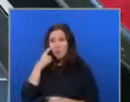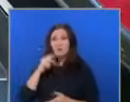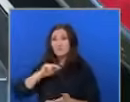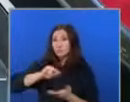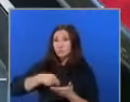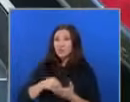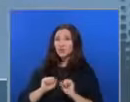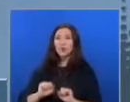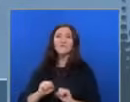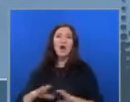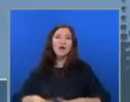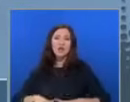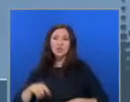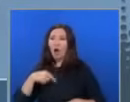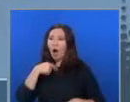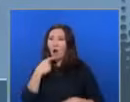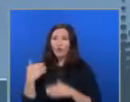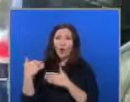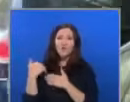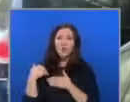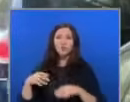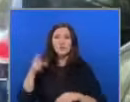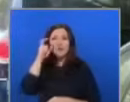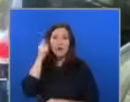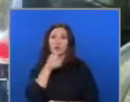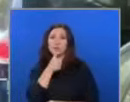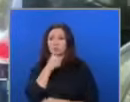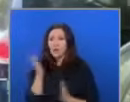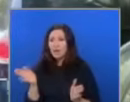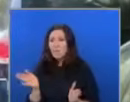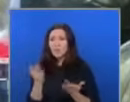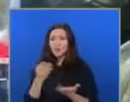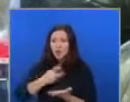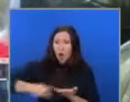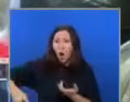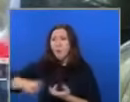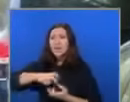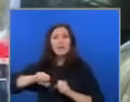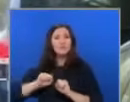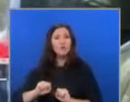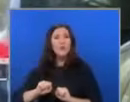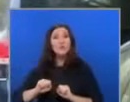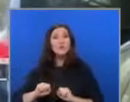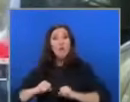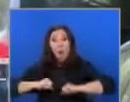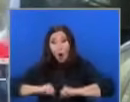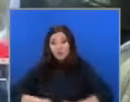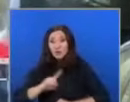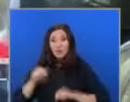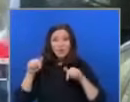сключи застраховка гражданска отговорност във Варна. От събота почнах да обикалям застрахователните офиси, до днеска